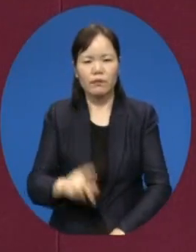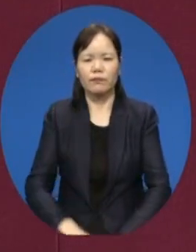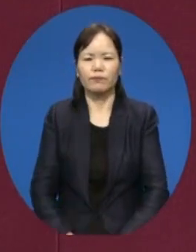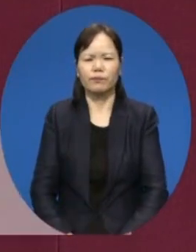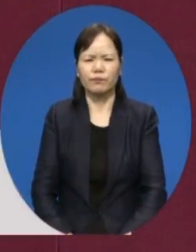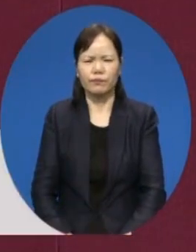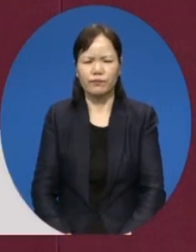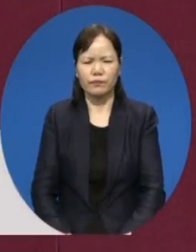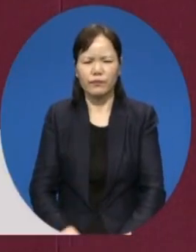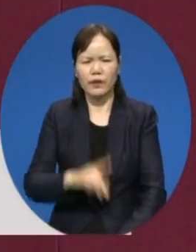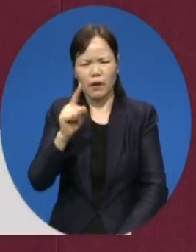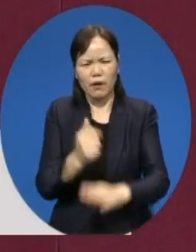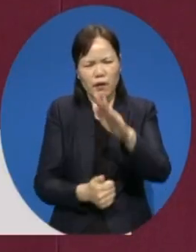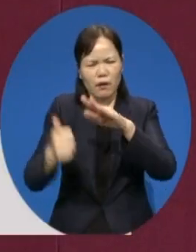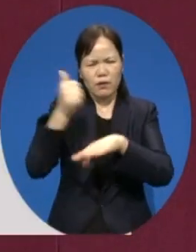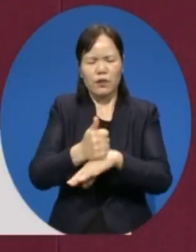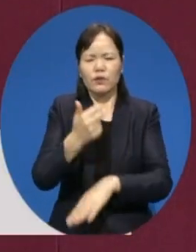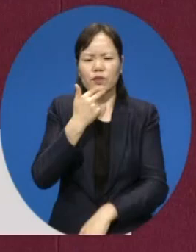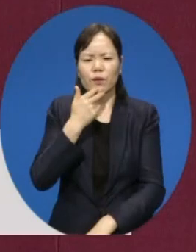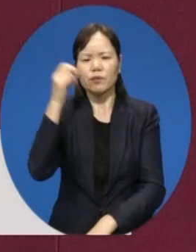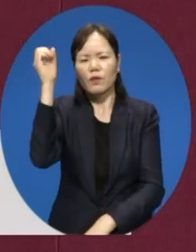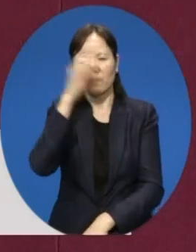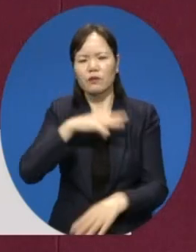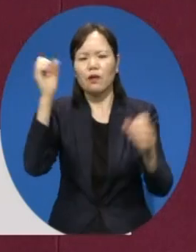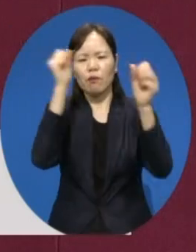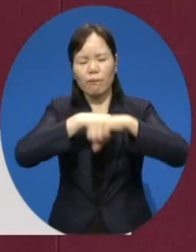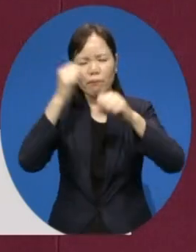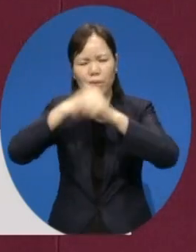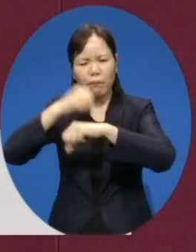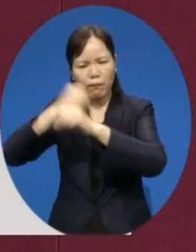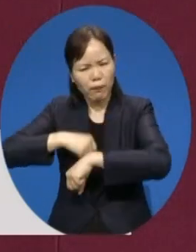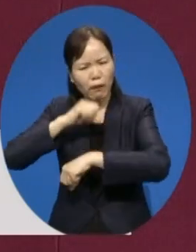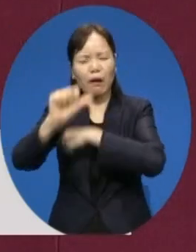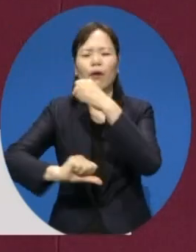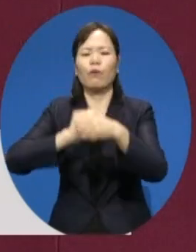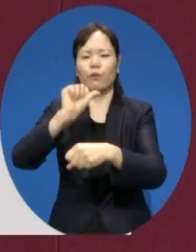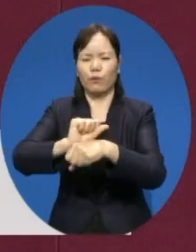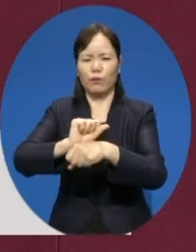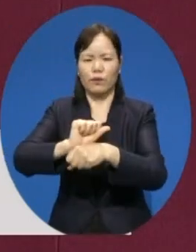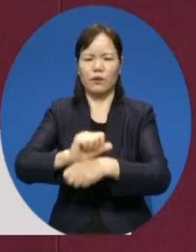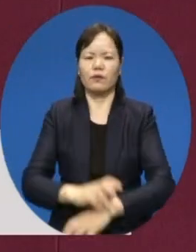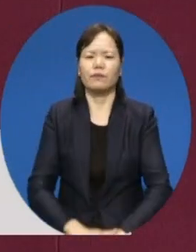한 줌의 성취를 이룬 것도 없이 그저 허물기만 한 5년 아닙니까?